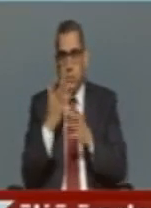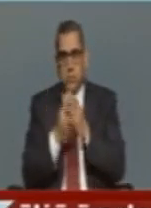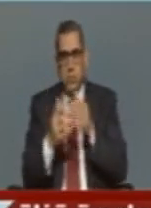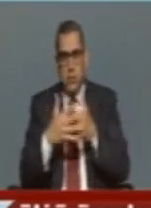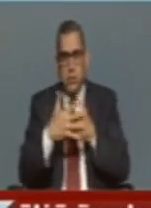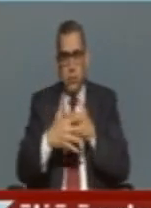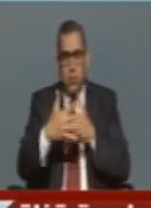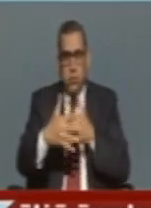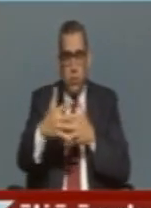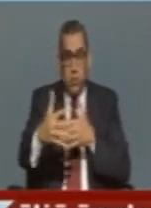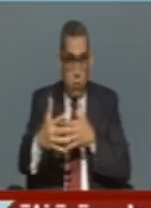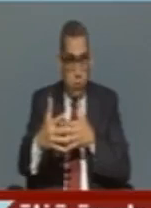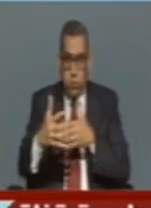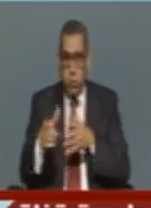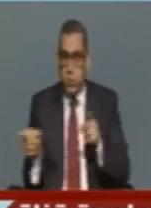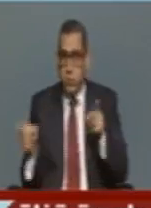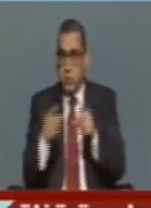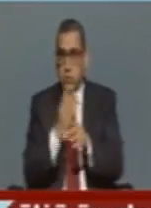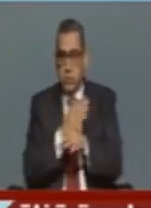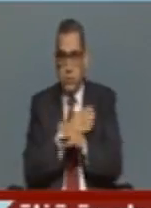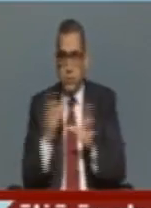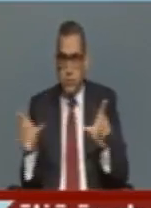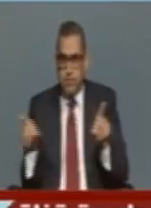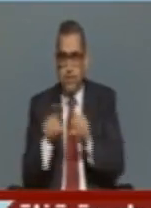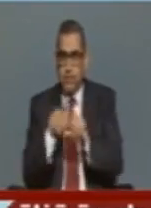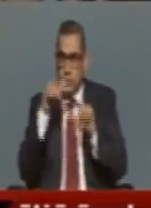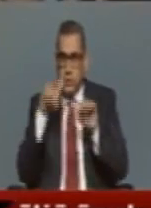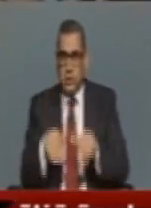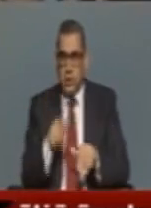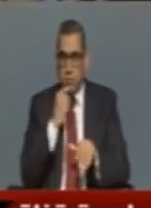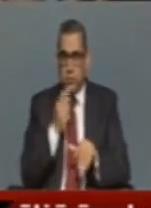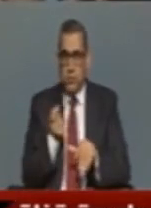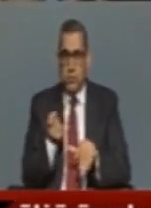الناس تشعر بال يعني